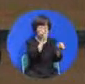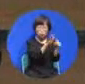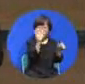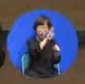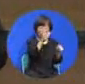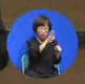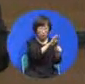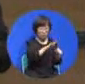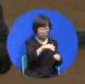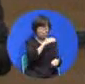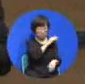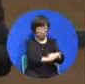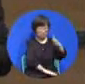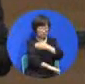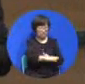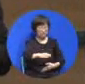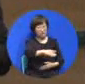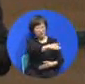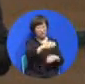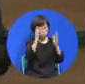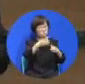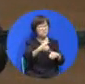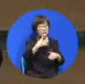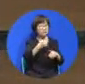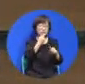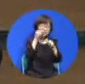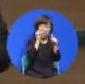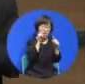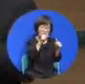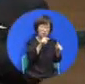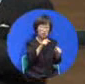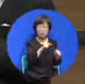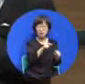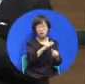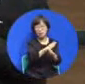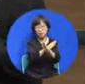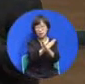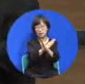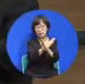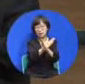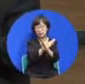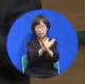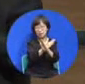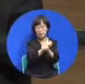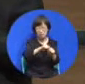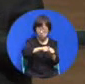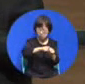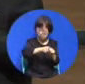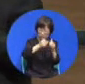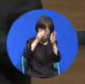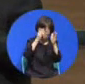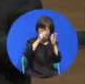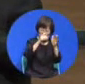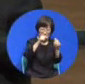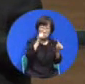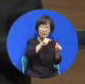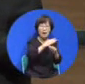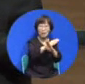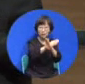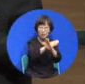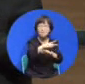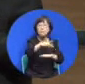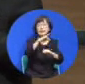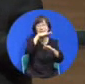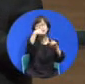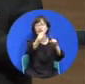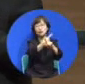그야말로 네 죽으라는 말 똑같아요. So many kids need healing, but if you leave that alone and just tell them to study, it's the same as just leaving them to die. 치유해야 돼요. We